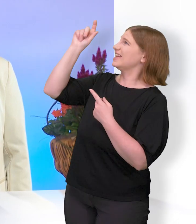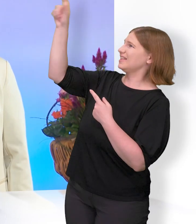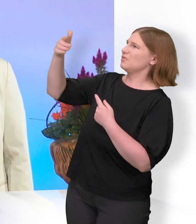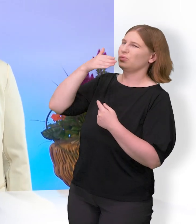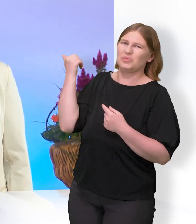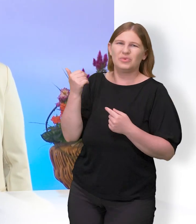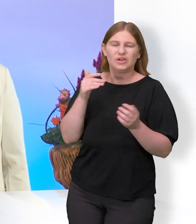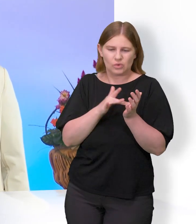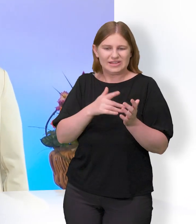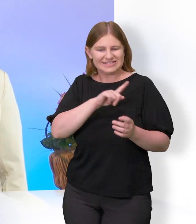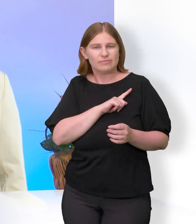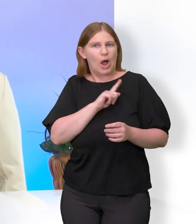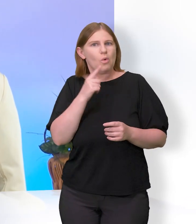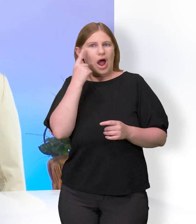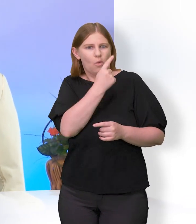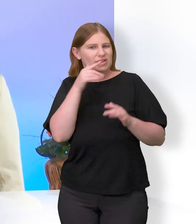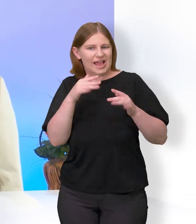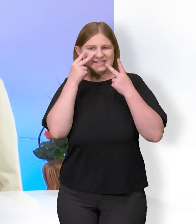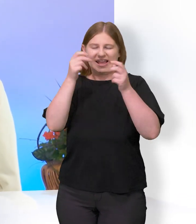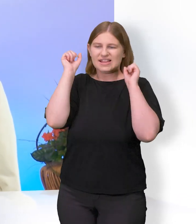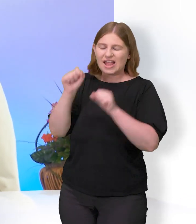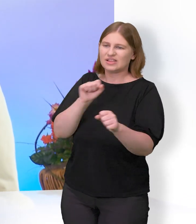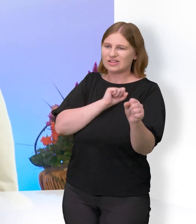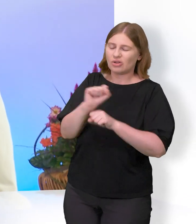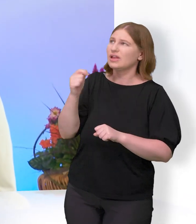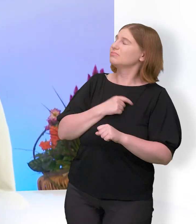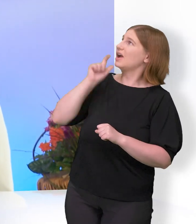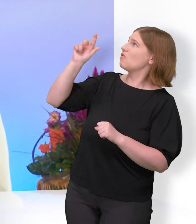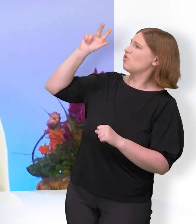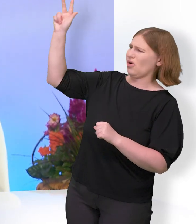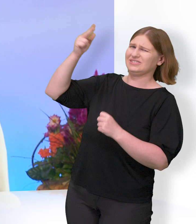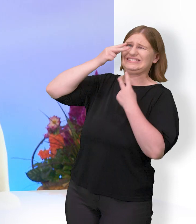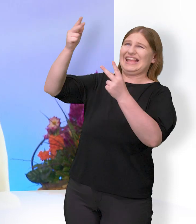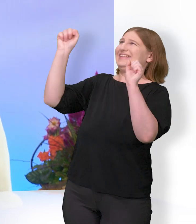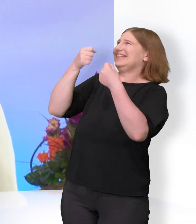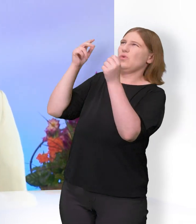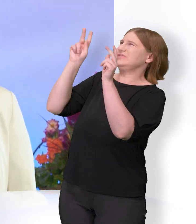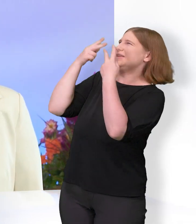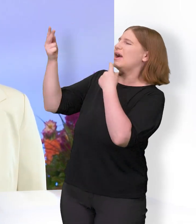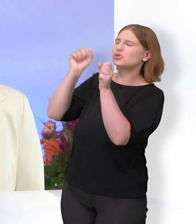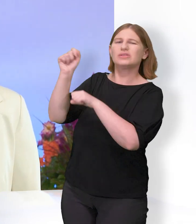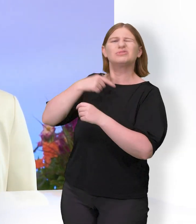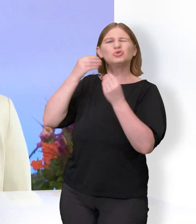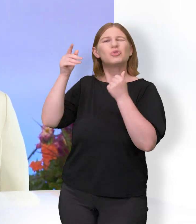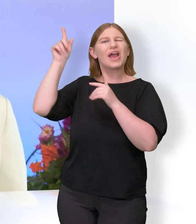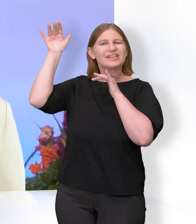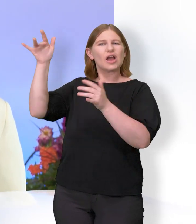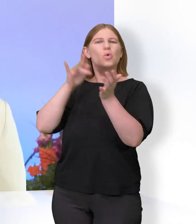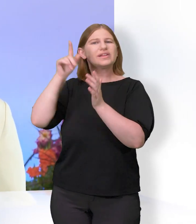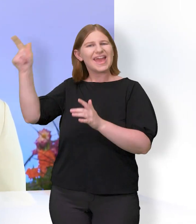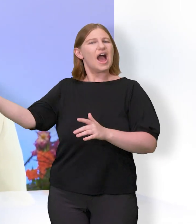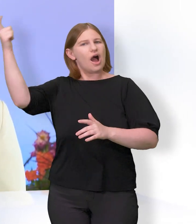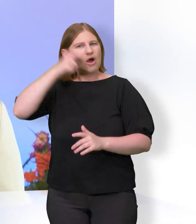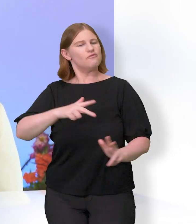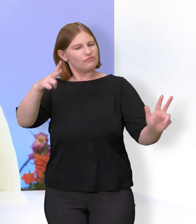nämlich mit meinen natürlichen Augen. Spüre aber seine Präsenz, weiß, dass er da ist, weil er es zugesagt